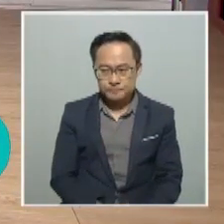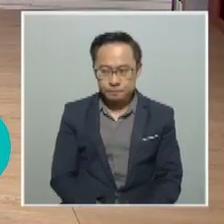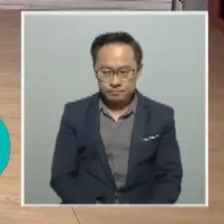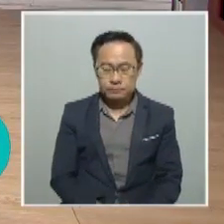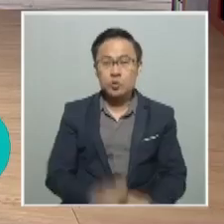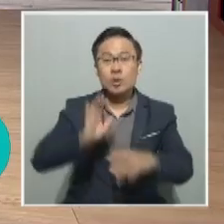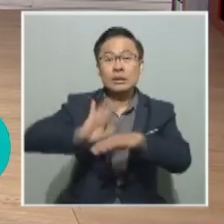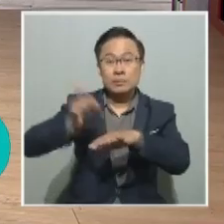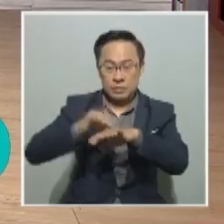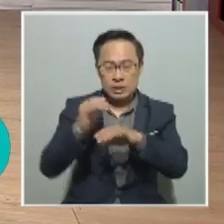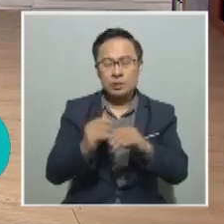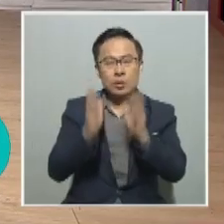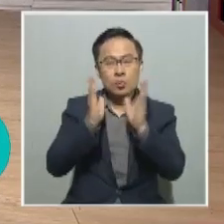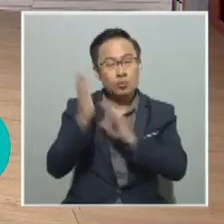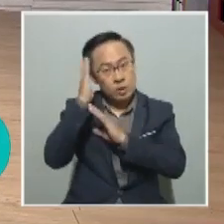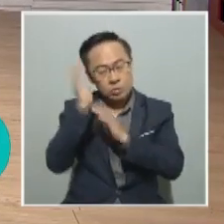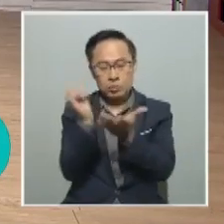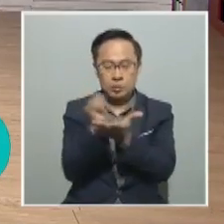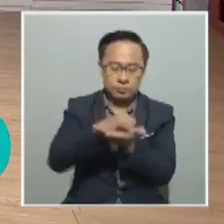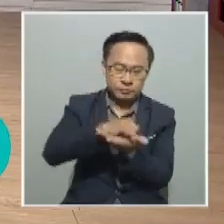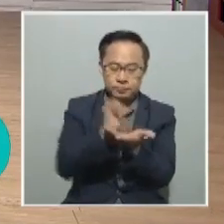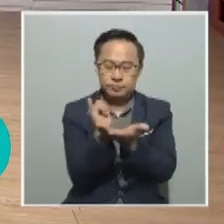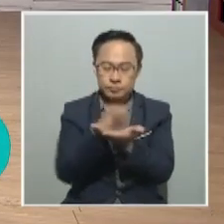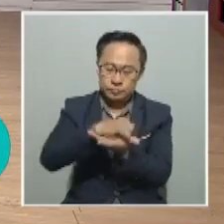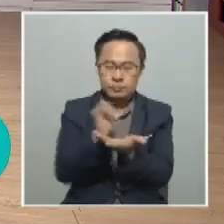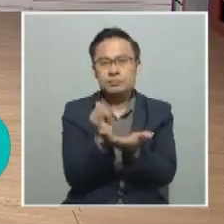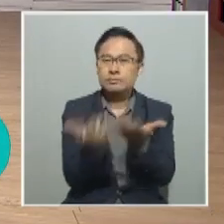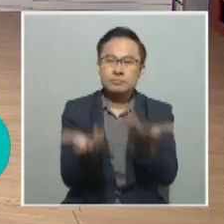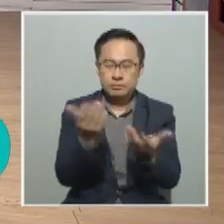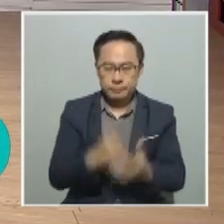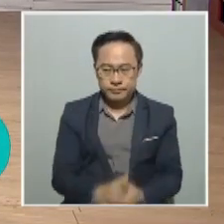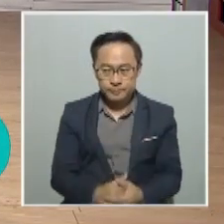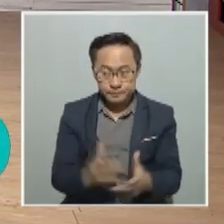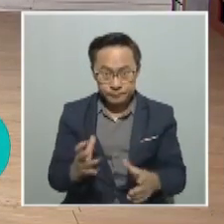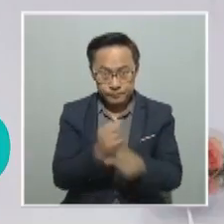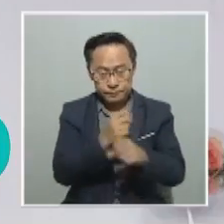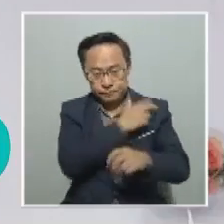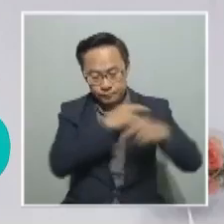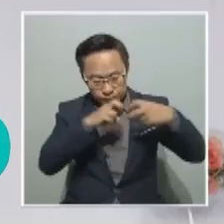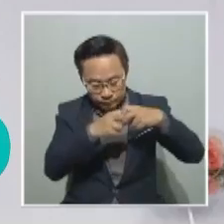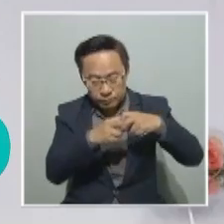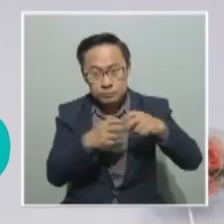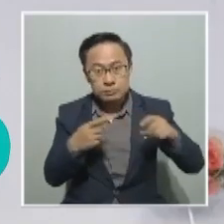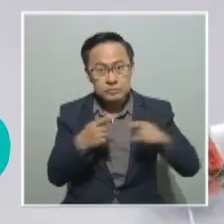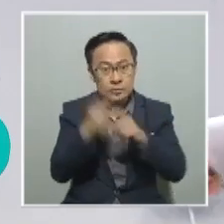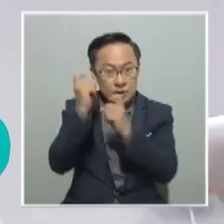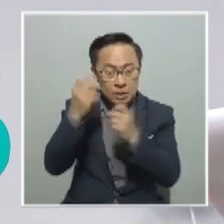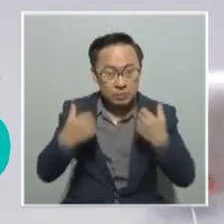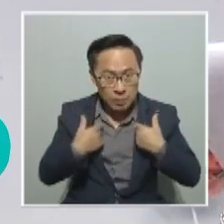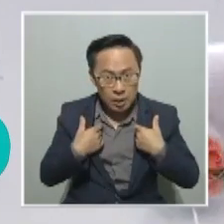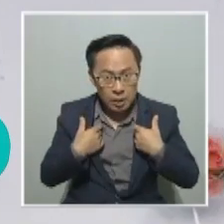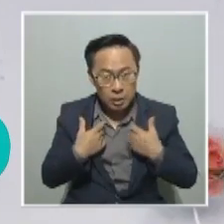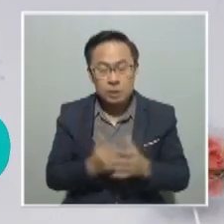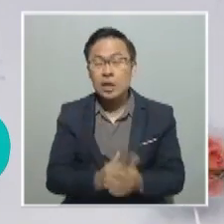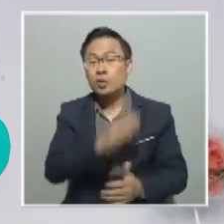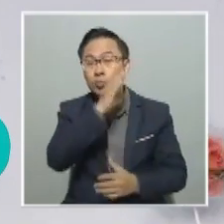โดยที่เราไม่รู้ตัวตอนเราหลับ มันก็จะไปท่าที่เรารู้ สรุปมันอันตรายหรือไม่อันตรายครับ ทีนี้สมมติว่าเป็นไม่ว่าจะเกิดจากสาเหตุอะไรก็ตามเนี่ยแล้วไห